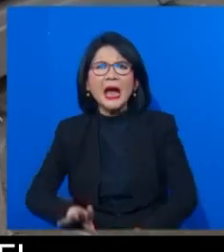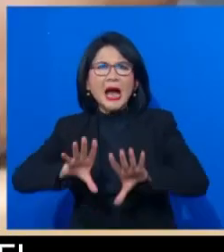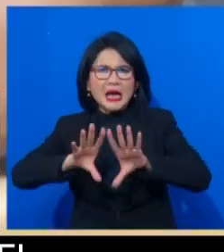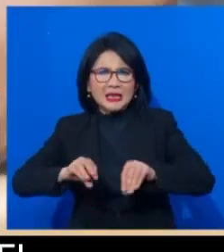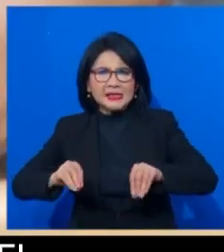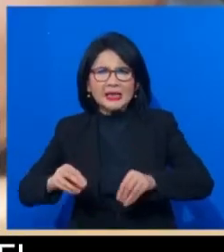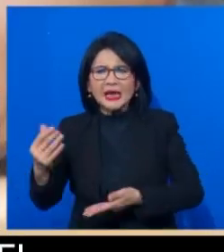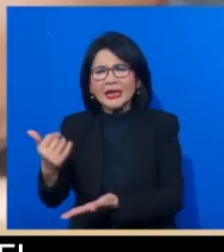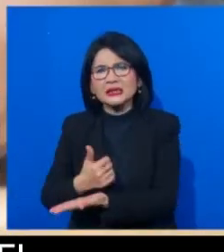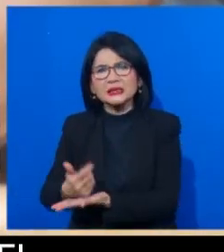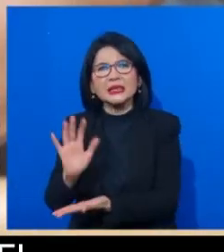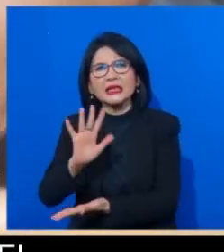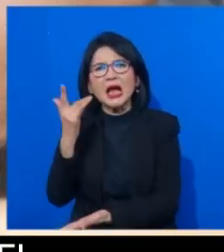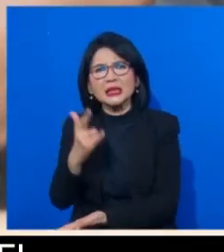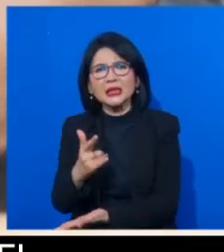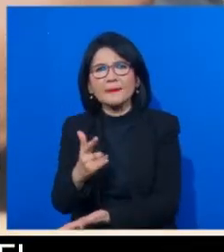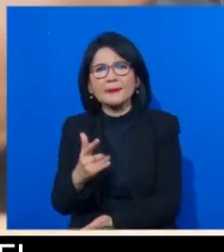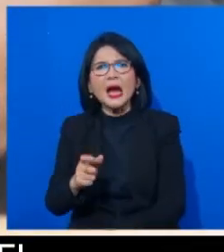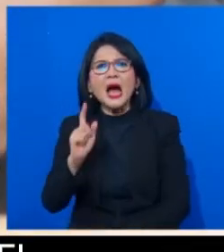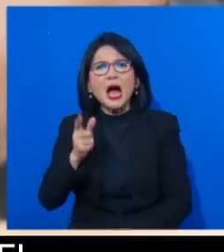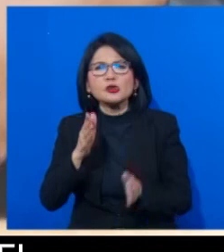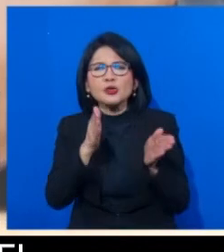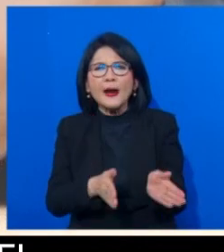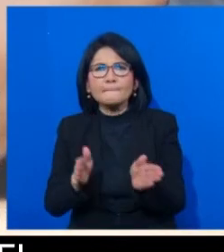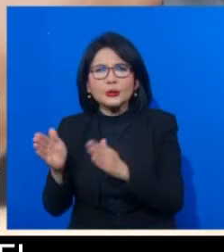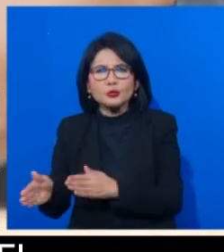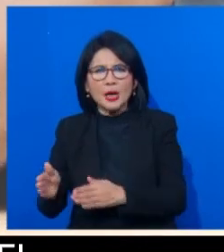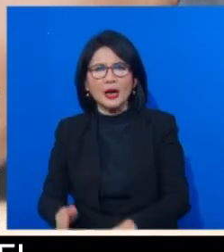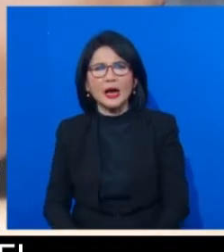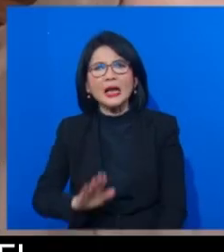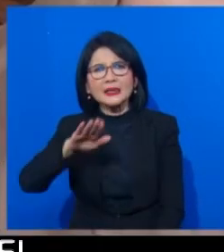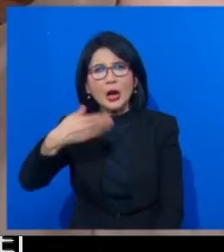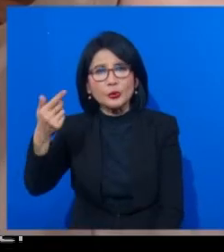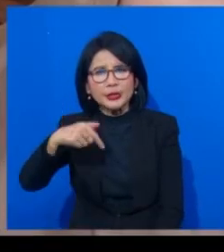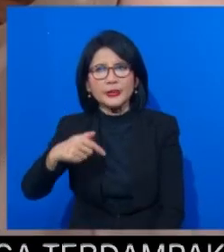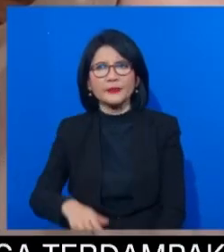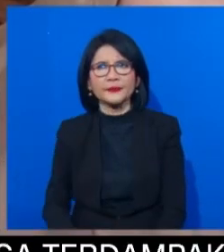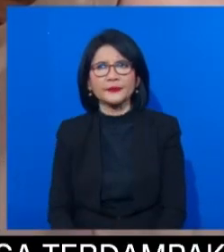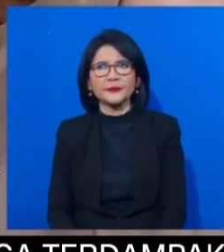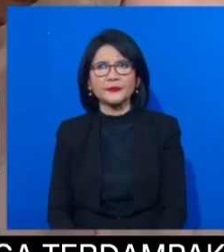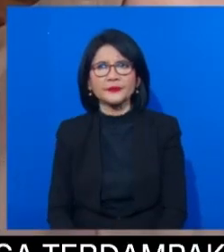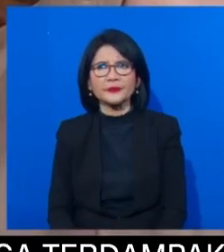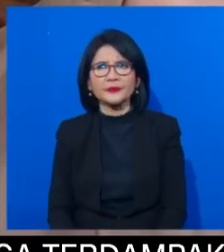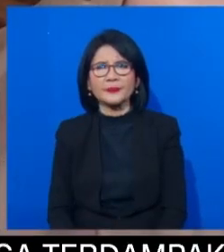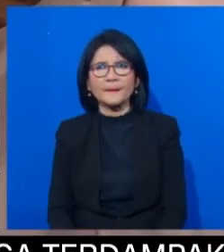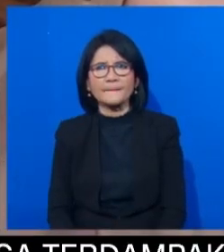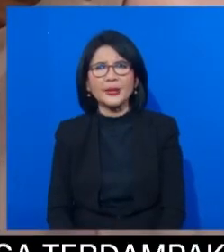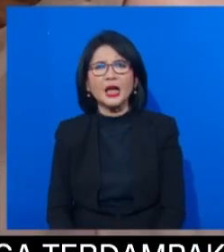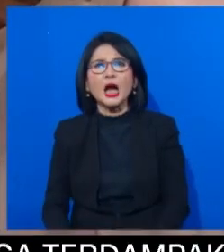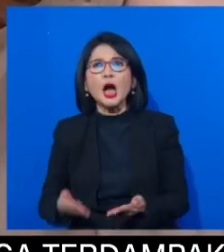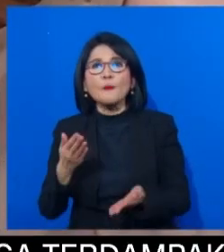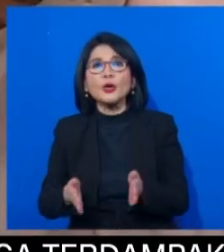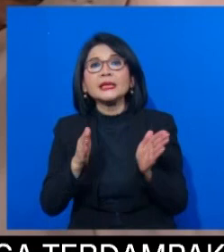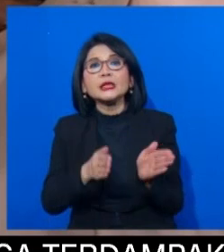perabot kayu membuat Rahman harus menunda pelaksanaan ibadah haji di Tanah Suci tahun ini. Rencananya sih mungkin ditunda dulu ya,